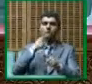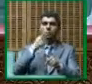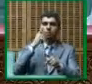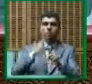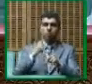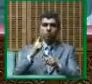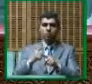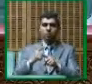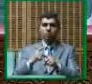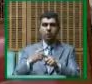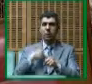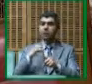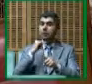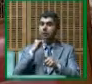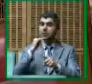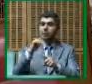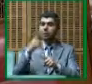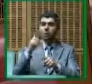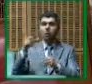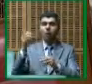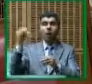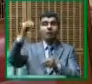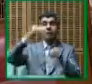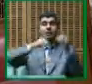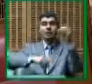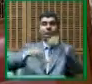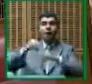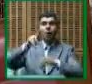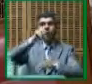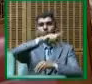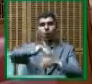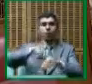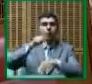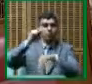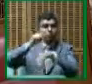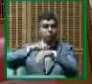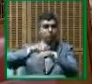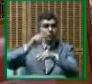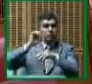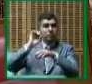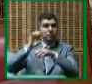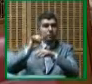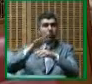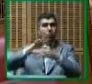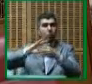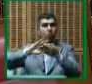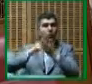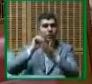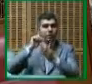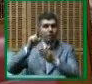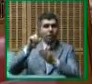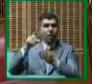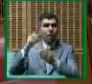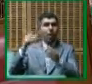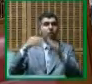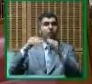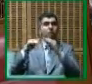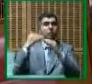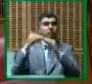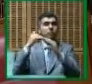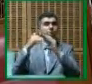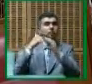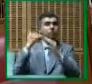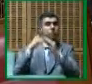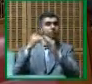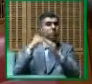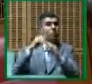مقتضيات القانون الحماية التجارية 15/9، والآن اللي خصنا هما الفاعلين الاقتصاديين